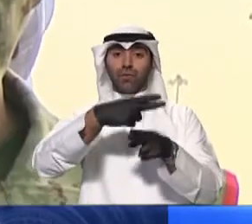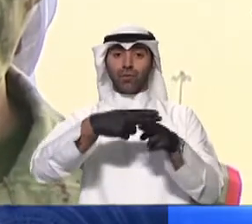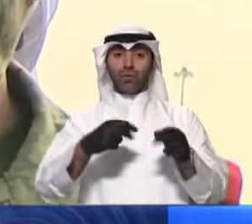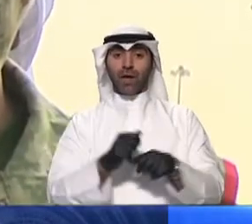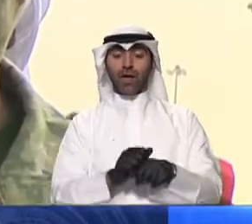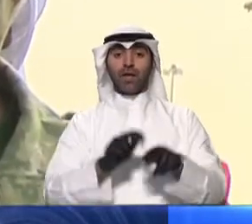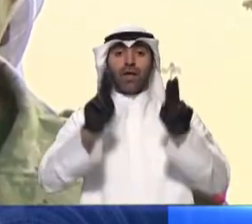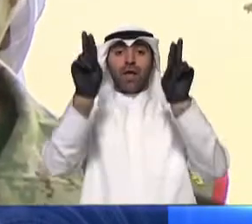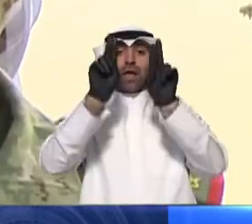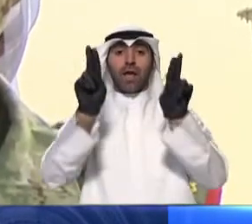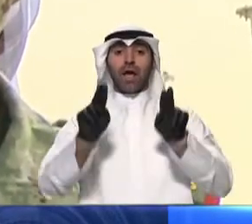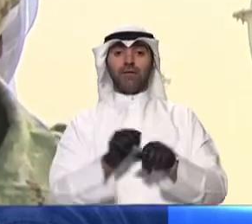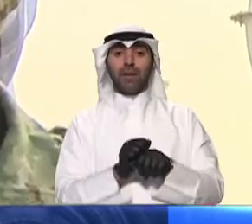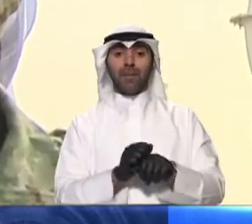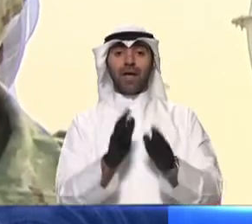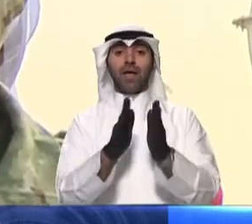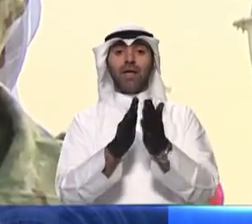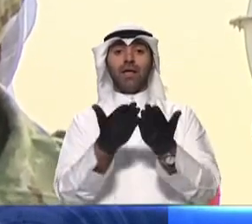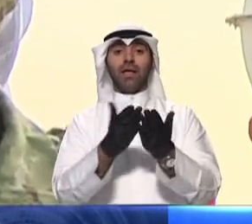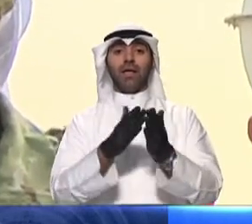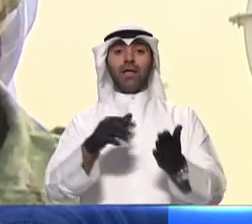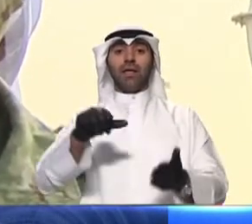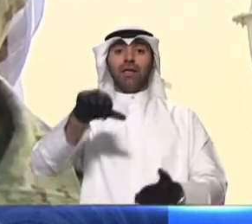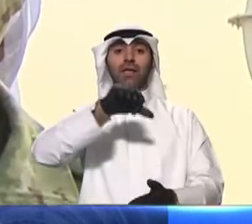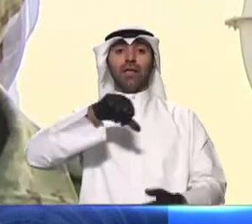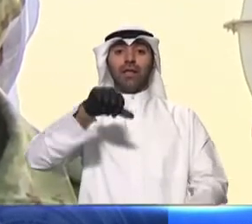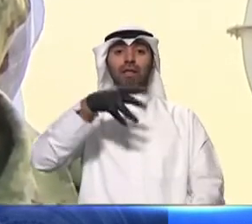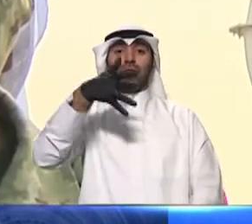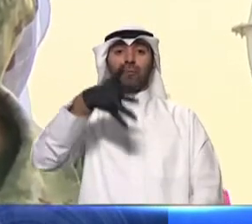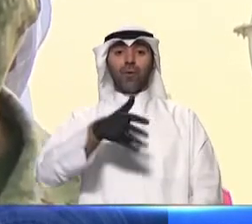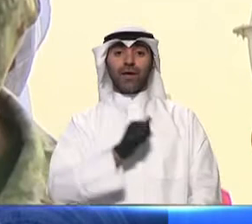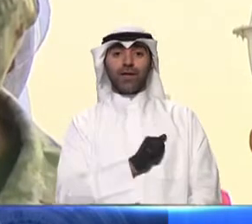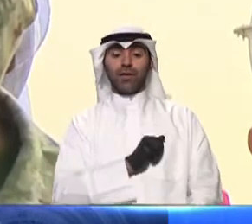قطاع التمويل أو جمعيات تعاونية،